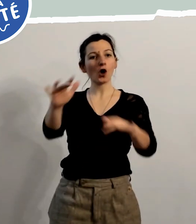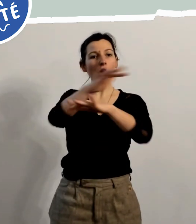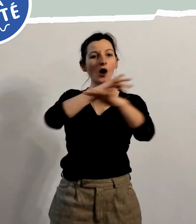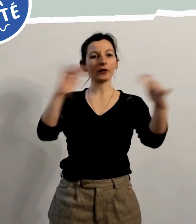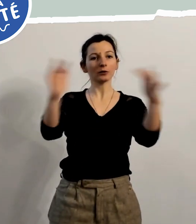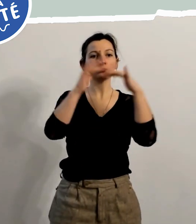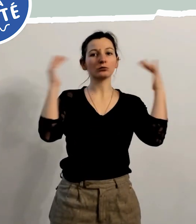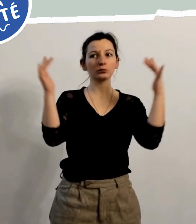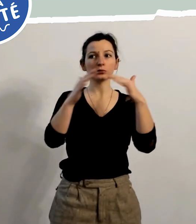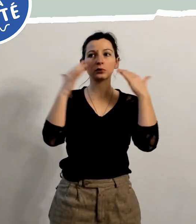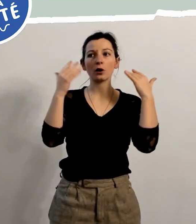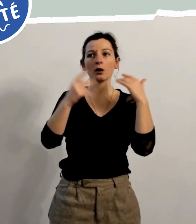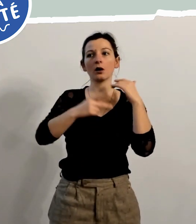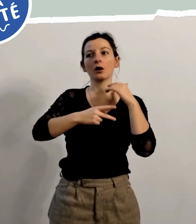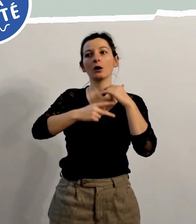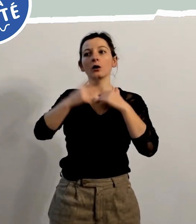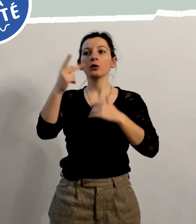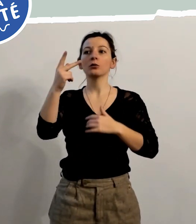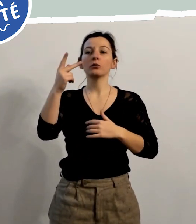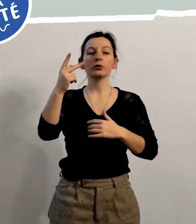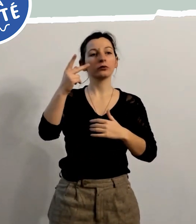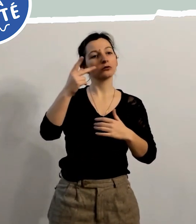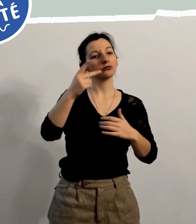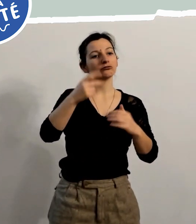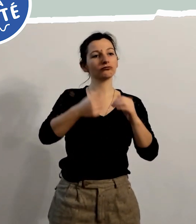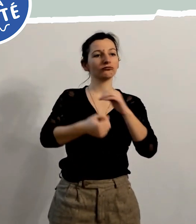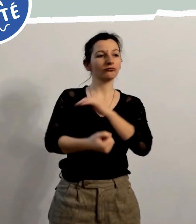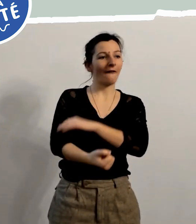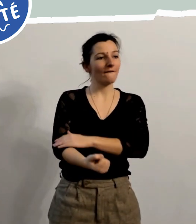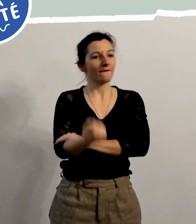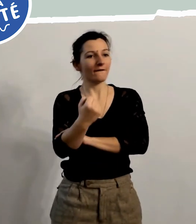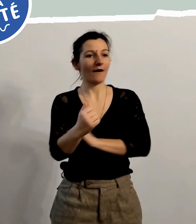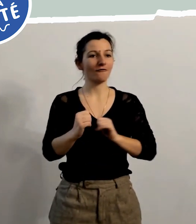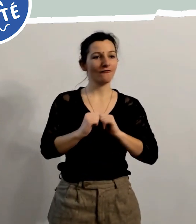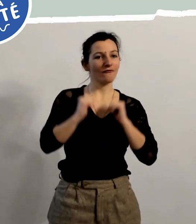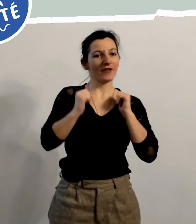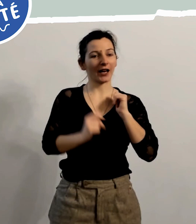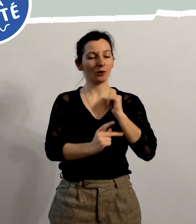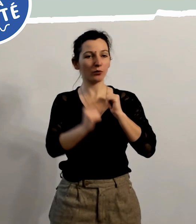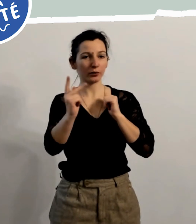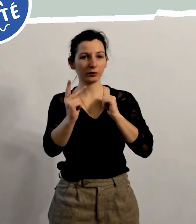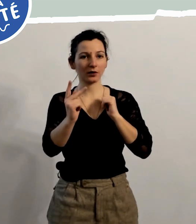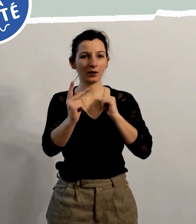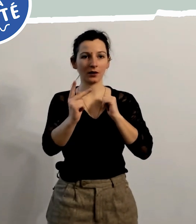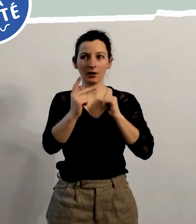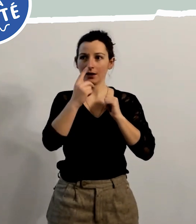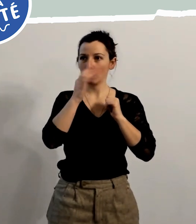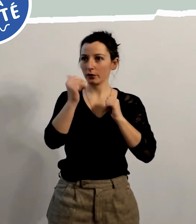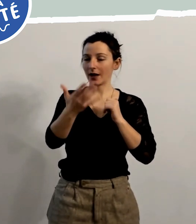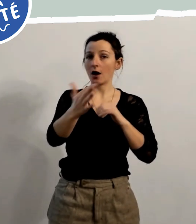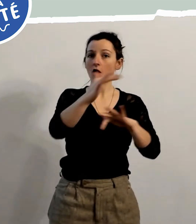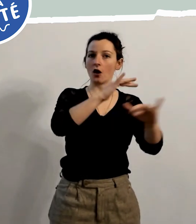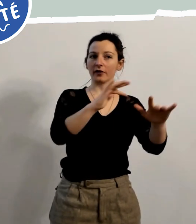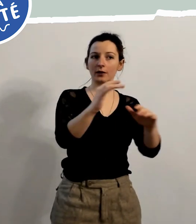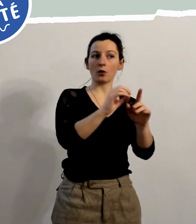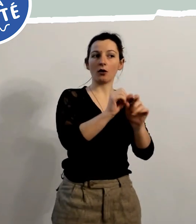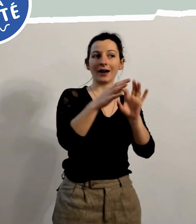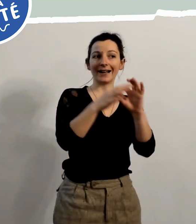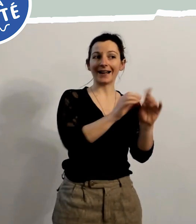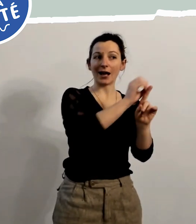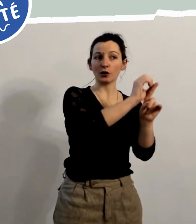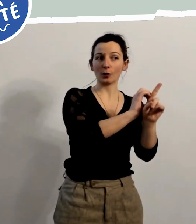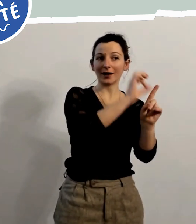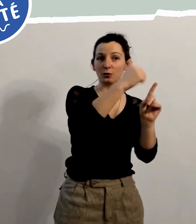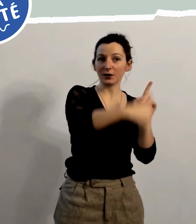ils sont beaucoup plus, ça donne de la libido, de virilité, etc. On l'entend. Est-ce que ça contribue? Ça, c'est une question de